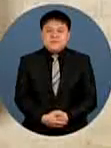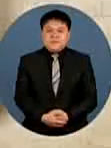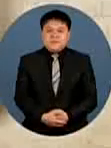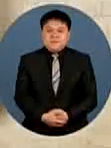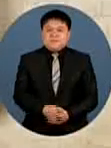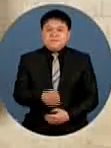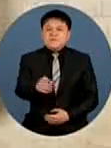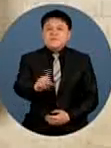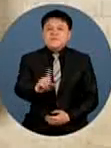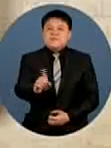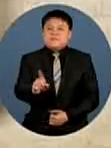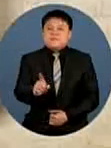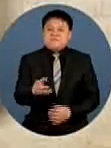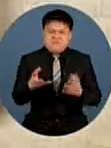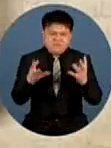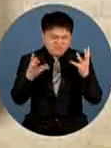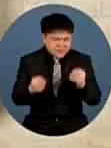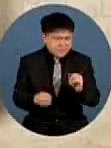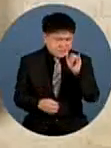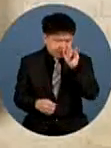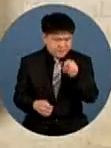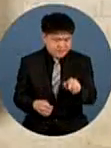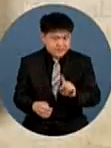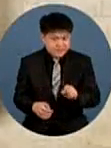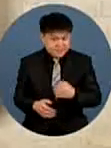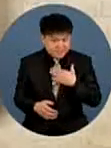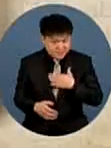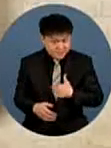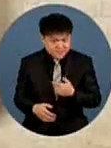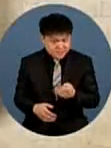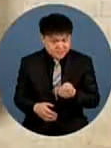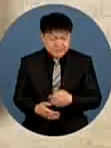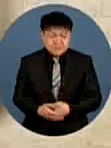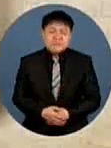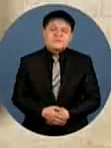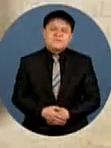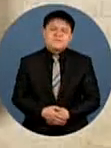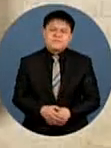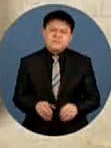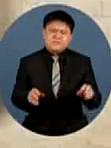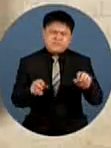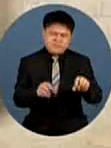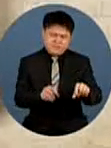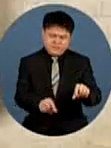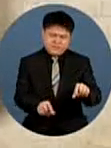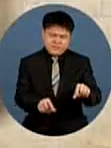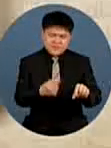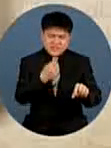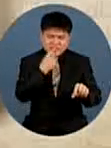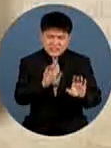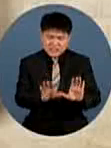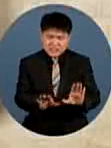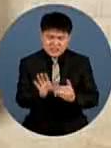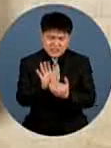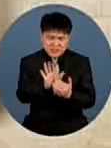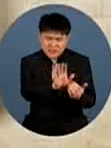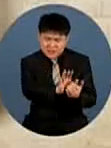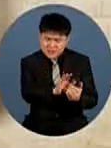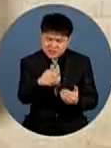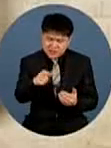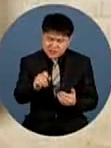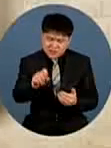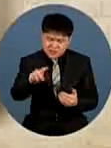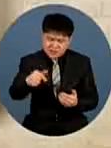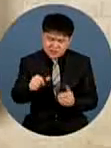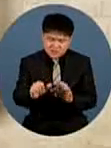네, 저 문제는 사실 많이 나오는 문제입니다. 네. 지금 두 점을 100으로 막았거든요. 그러면 장문을 써서